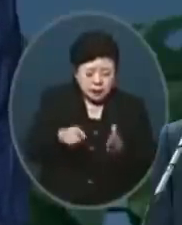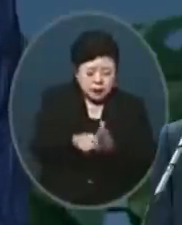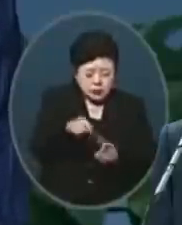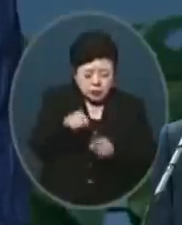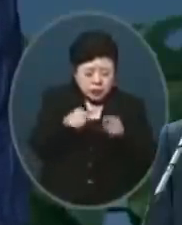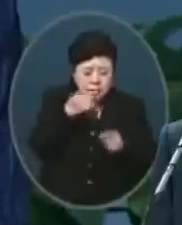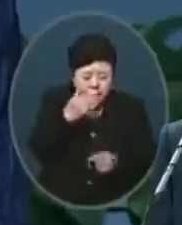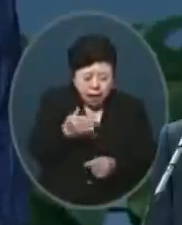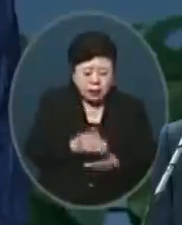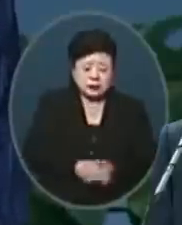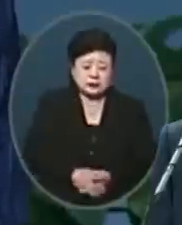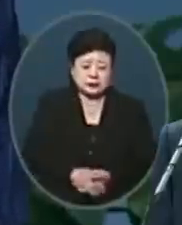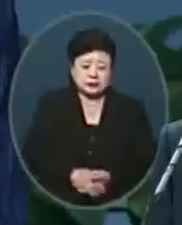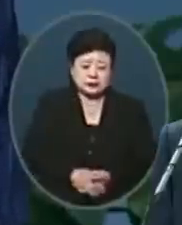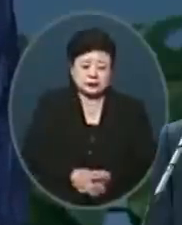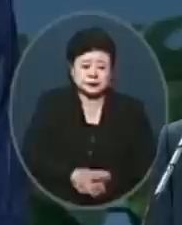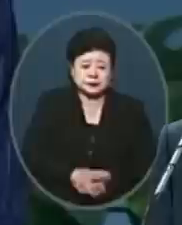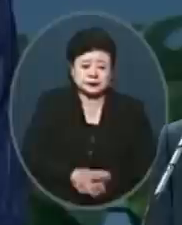있다.